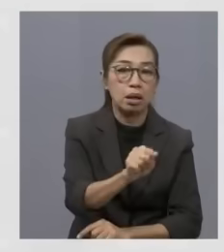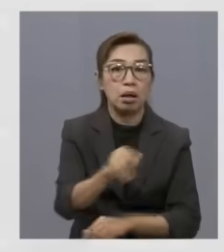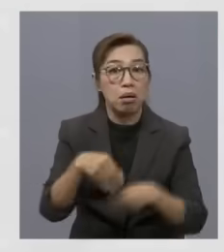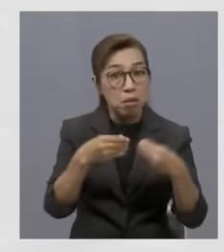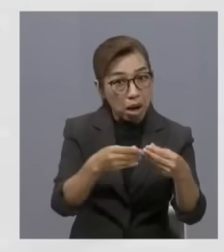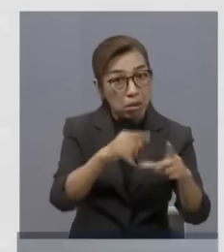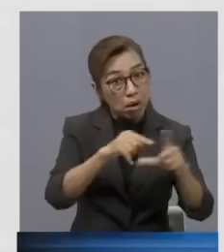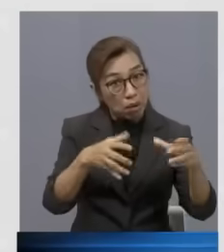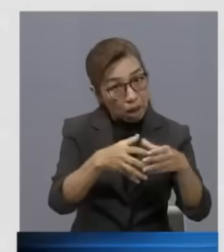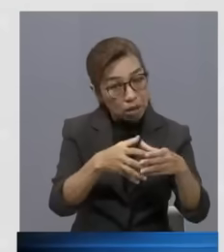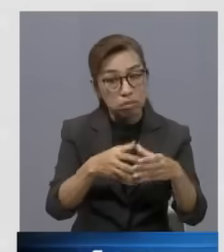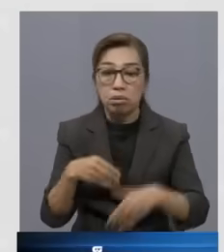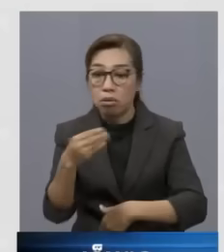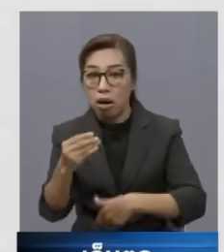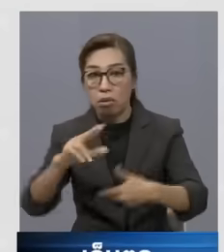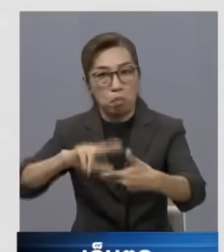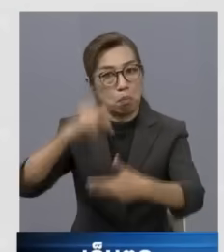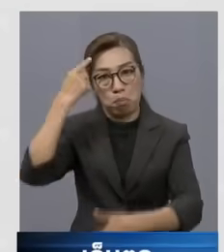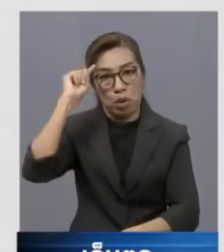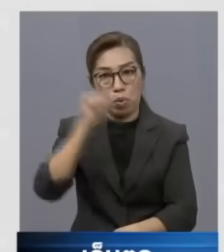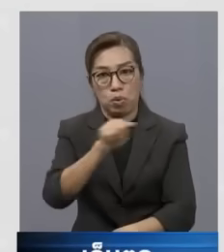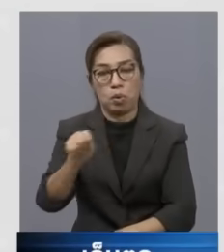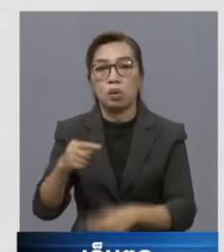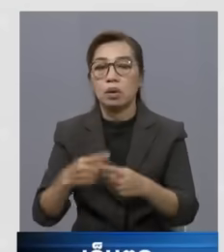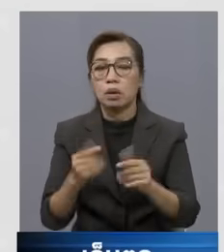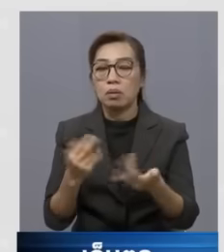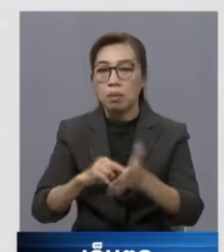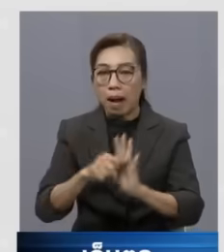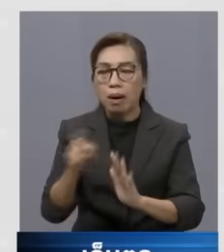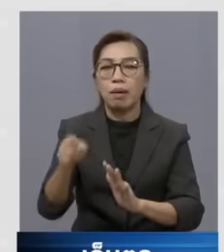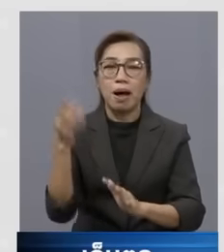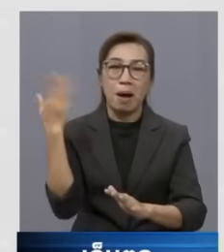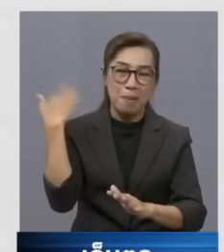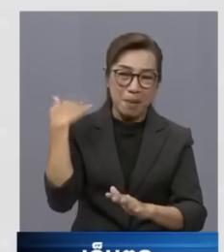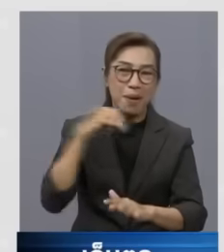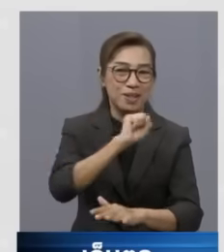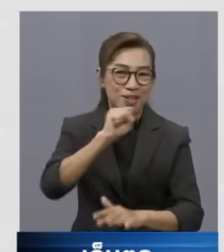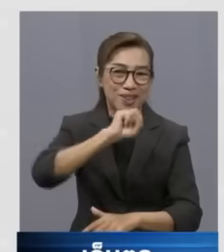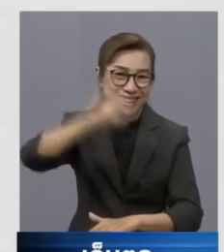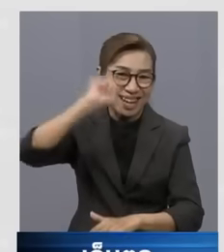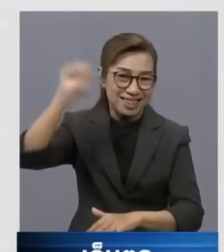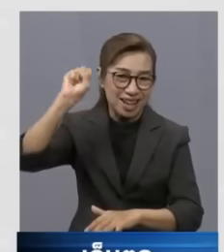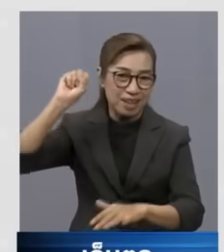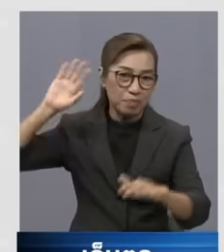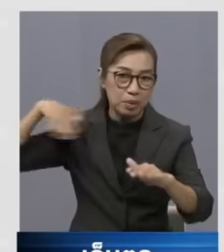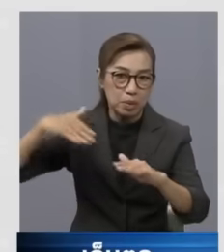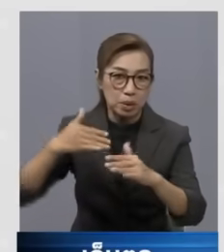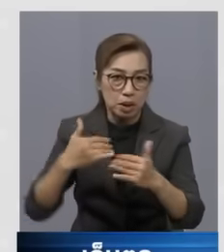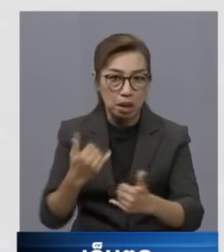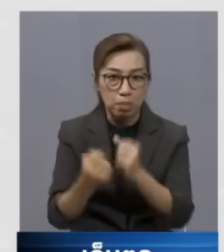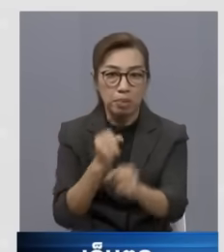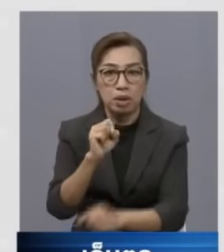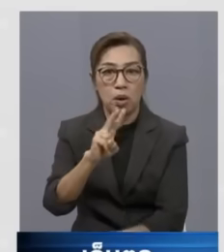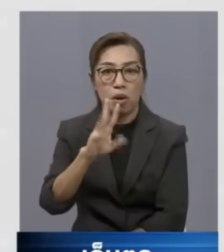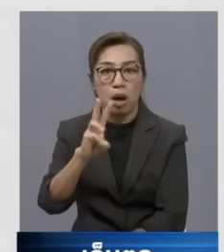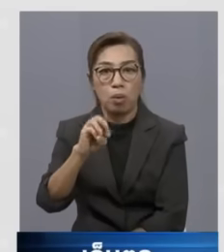อยู่ที่พลังประชารัฐอันนี้น่าสนใจทำให้เห็นว่าการเลือกตั้งแต่ละสมัยที่เคยมีเจ้าถิ่นครองพื้นที่แต่เมื่อถึงการเลือกตั้งปี